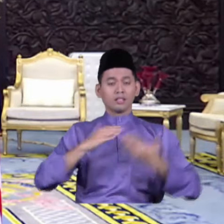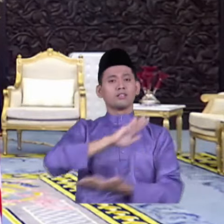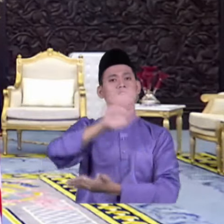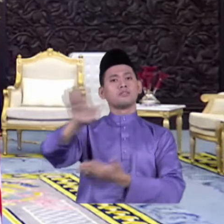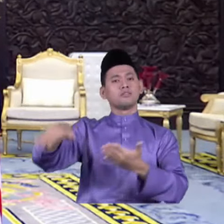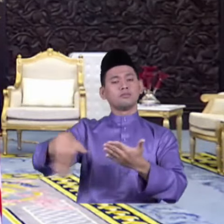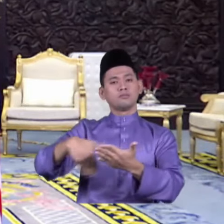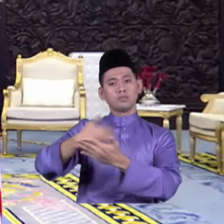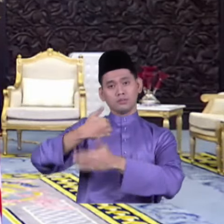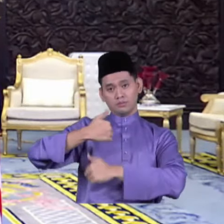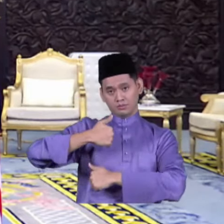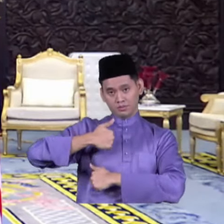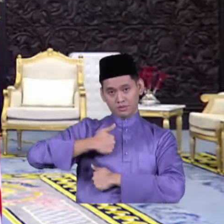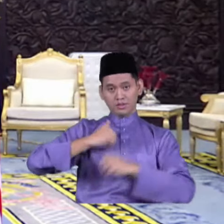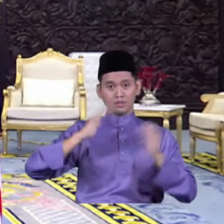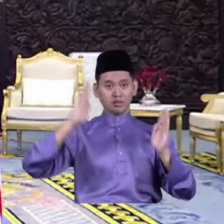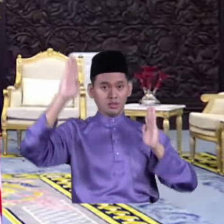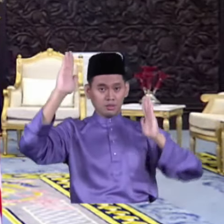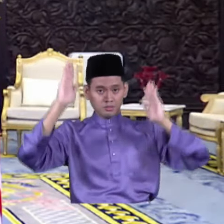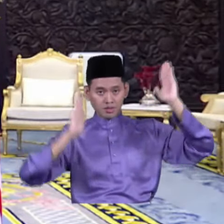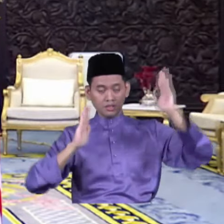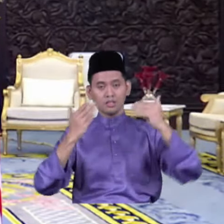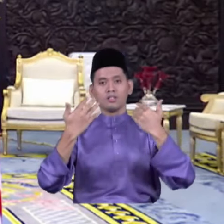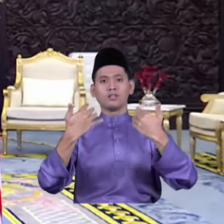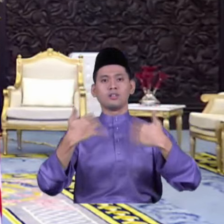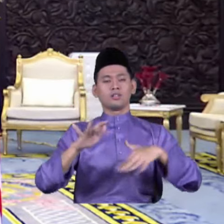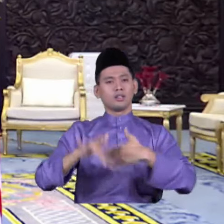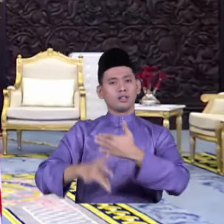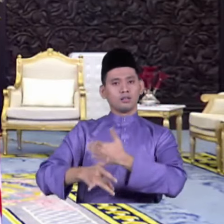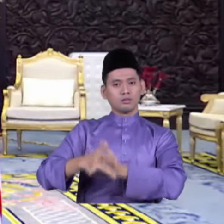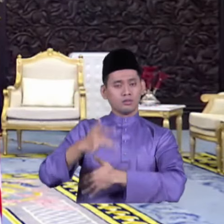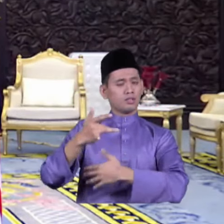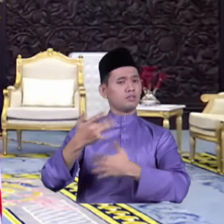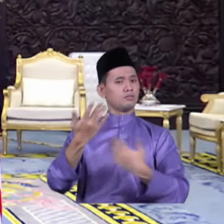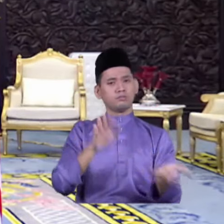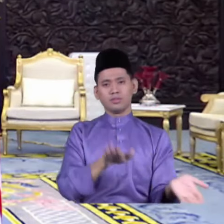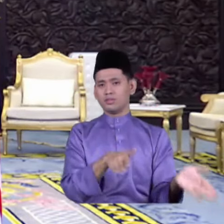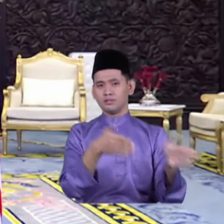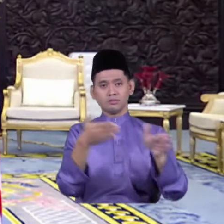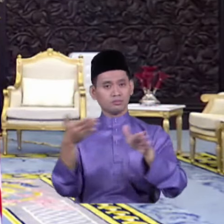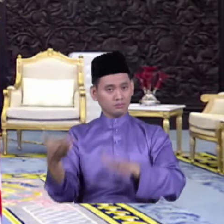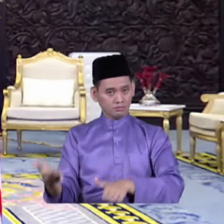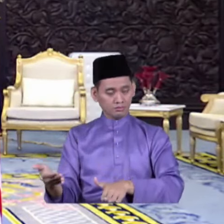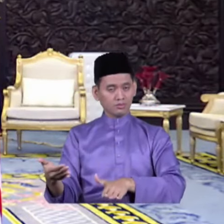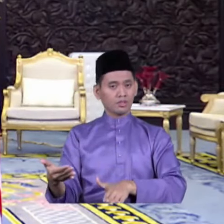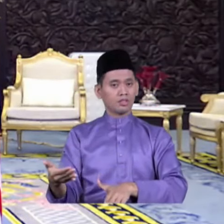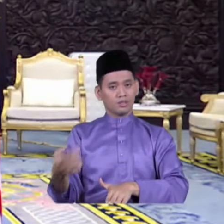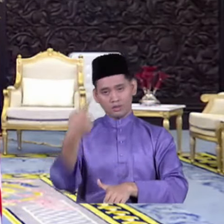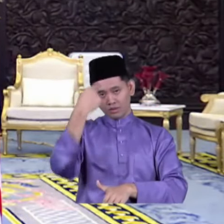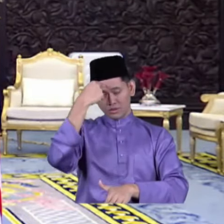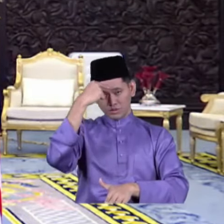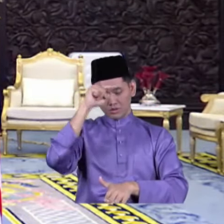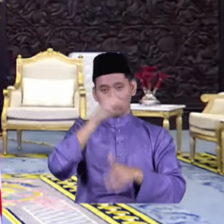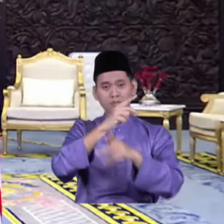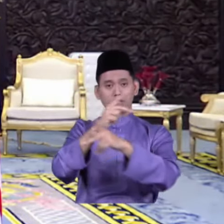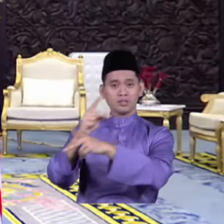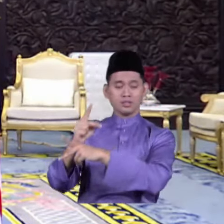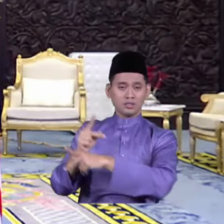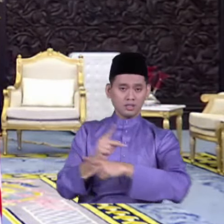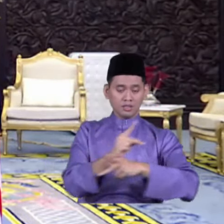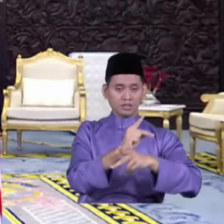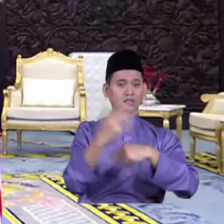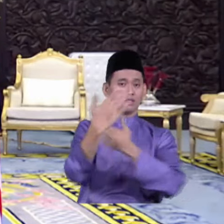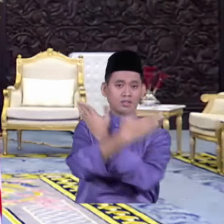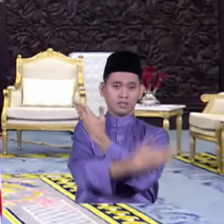pejuang tanah air dan mereka yang telah terlebih dahulu pergi meninggalkan kita untuk mewarisi sebuah negara